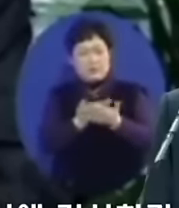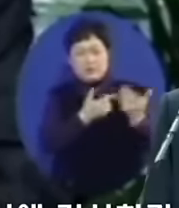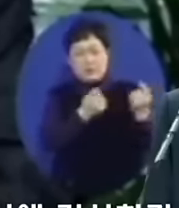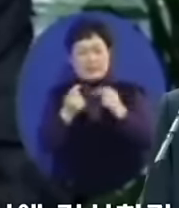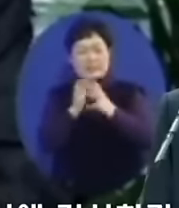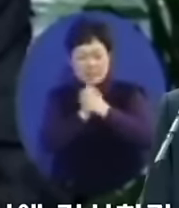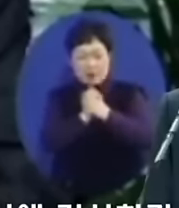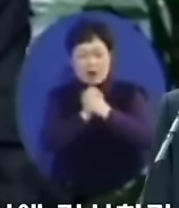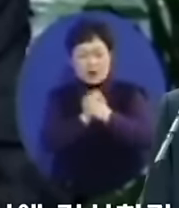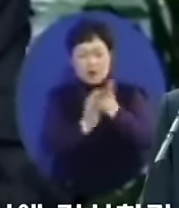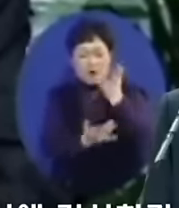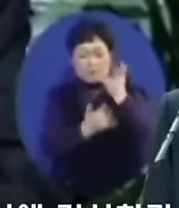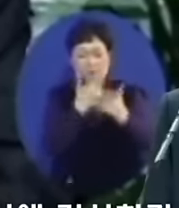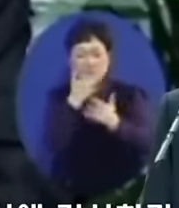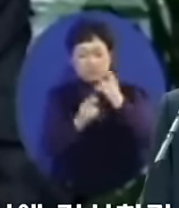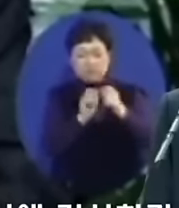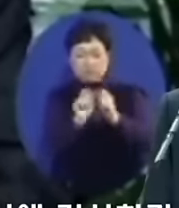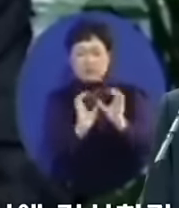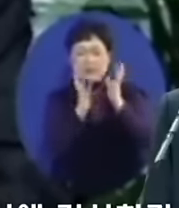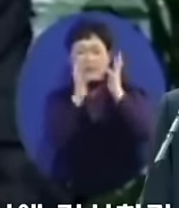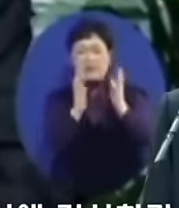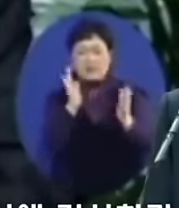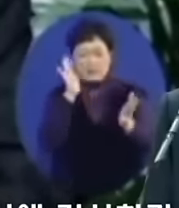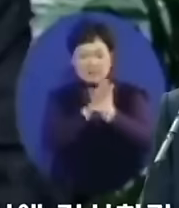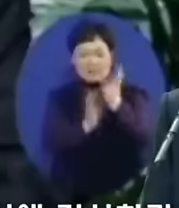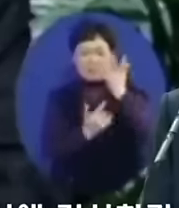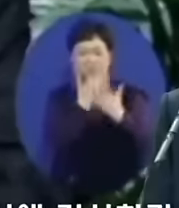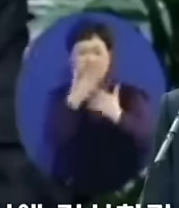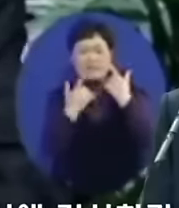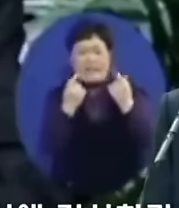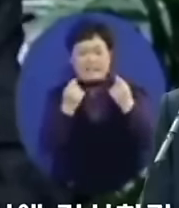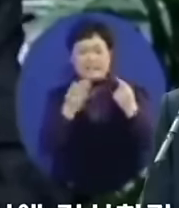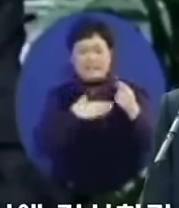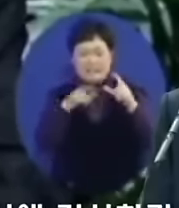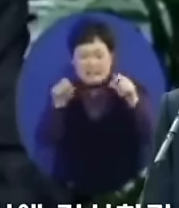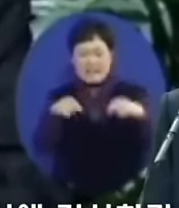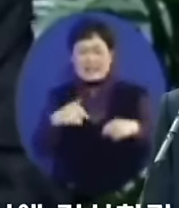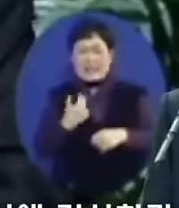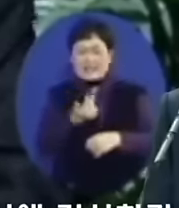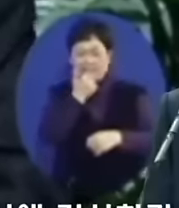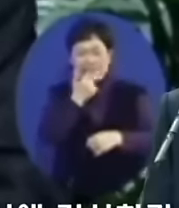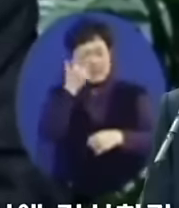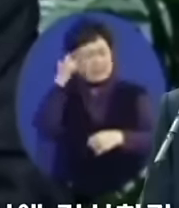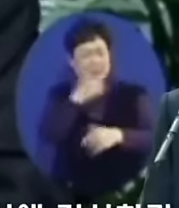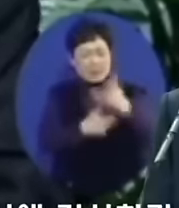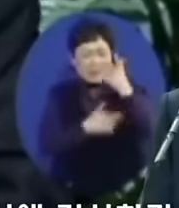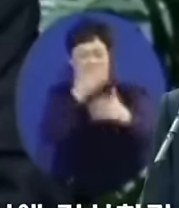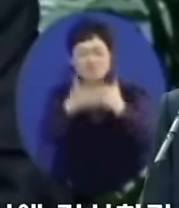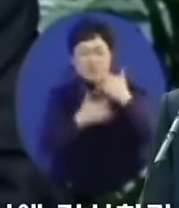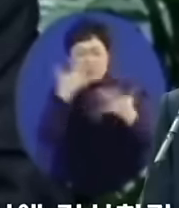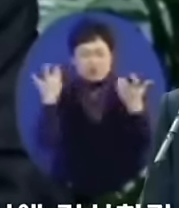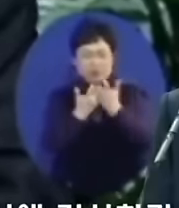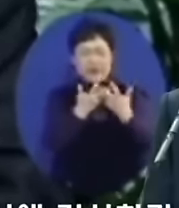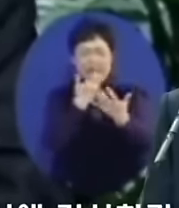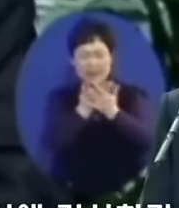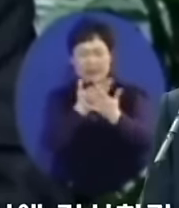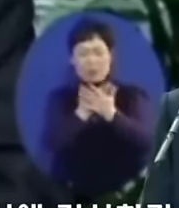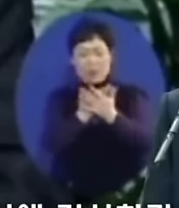기도하고, 불을 피우면 주님 활활 타오르는 저 불처럼 내 생애 속에 성령의 불이 활활 타게 하여 주시옵소서.